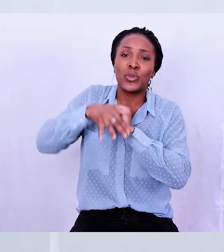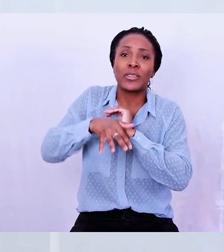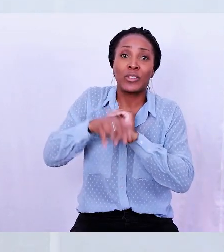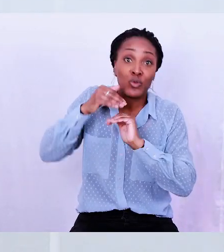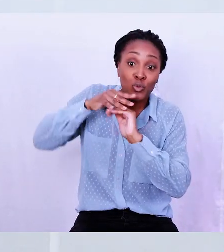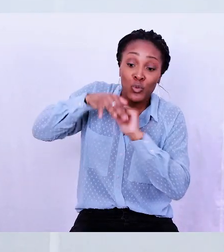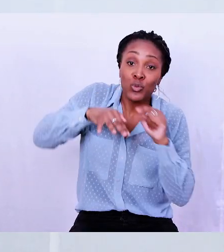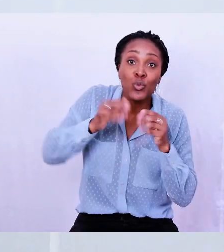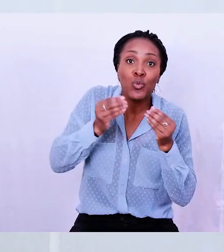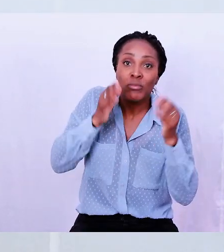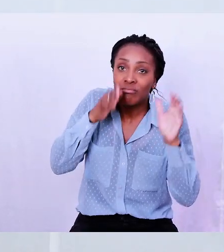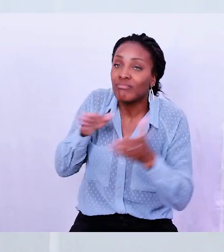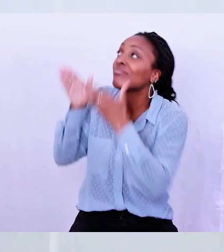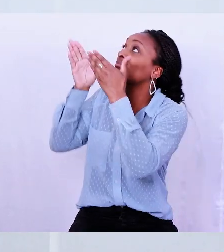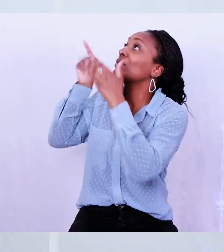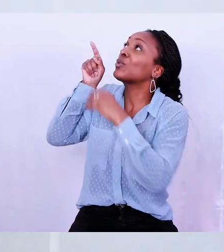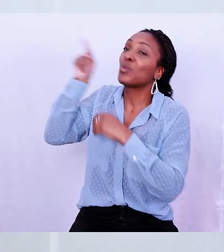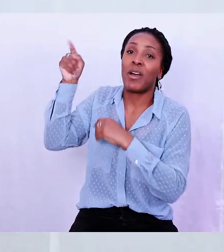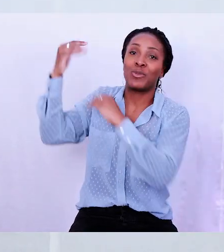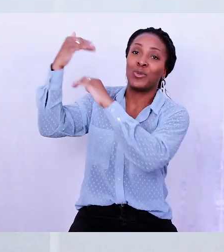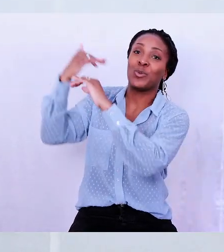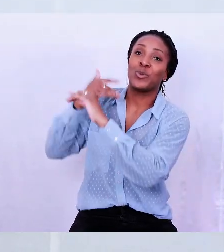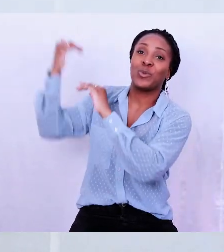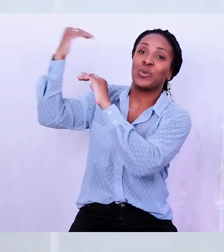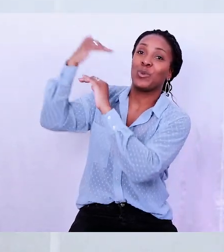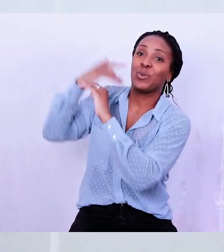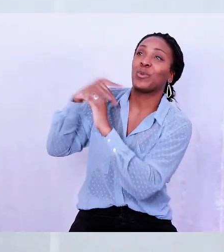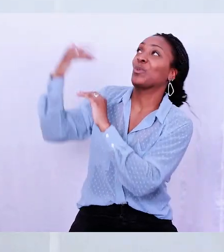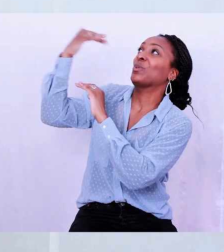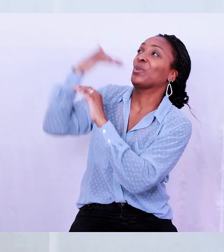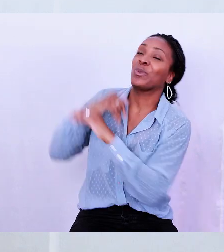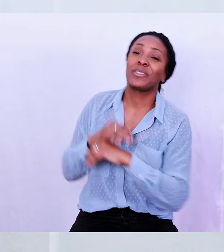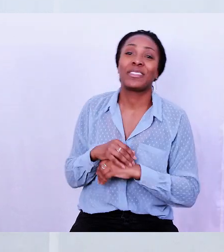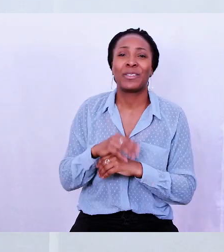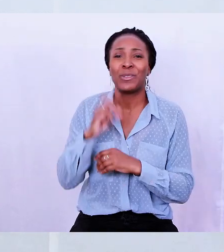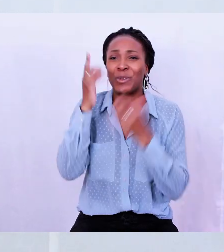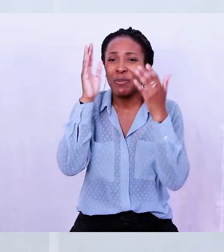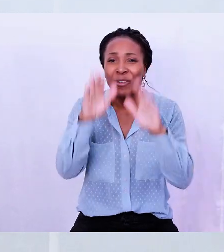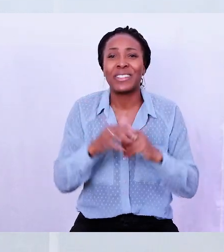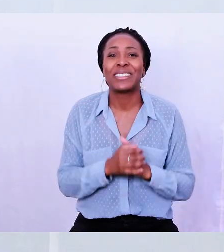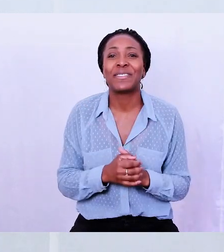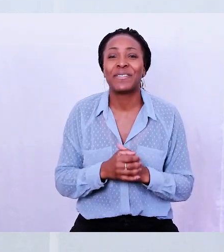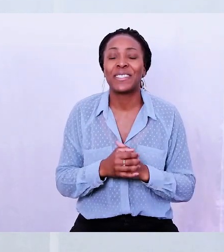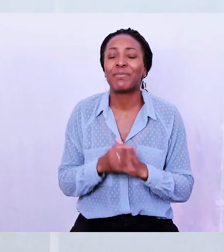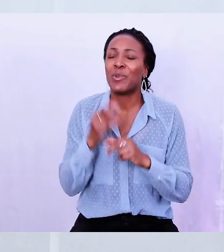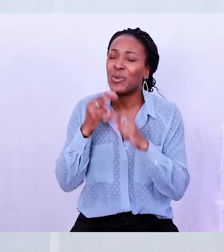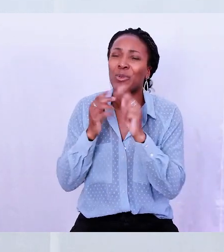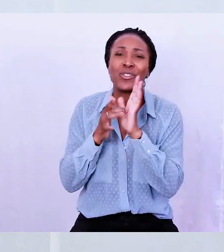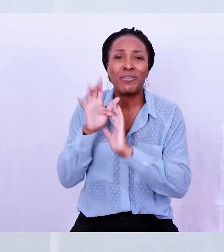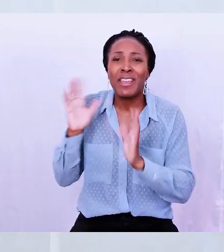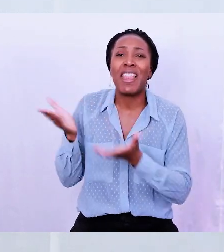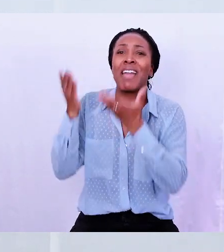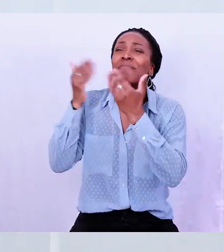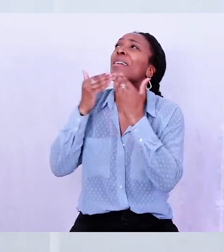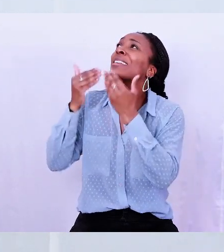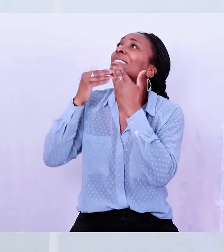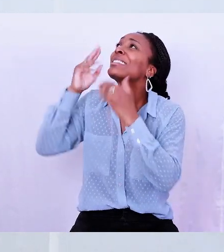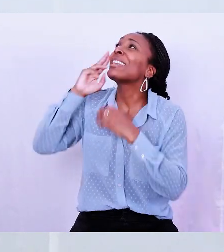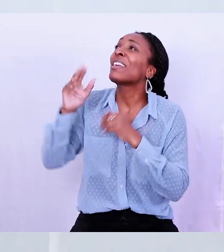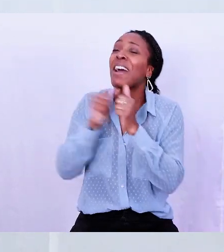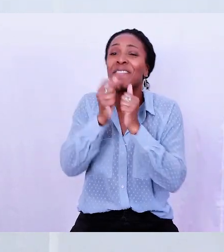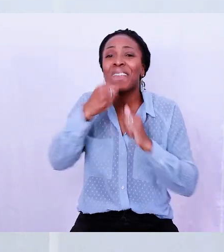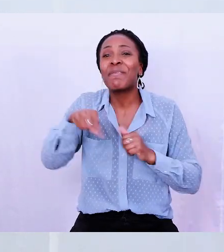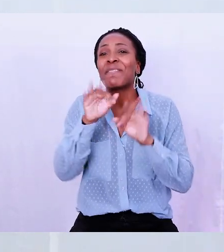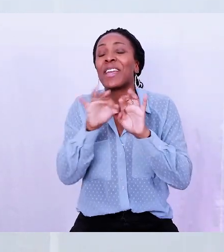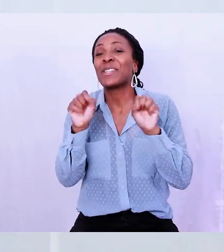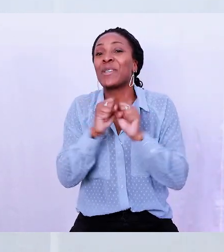mes sources sont en toi. Que tu sois fortifié et béni, et élevons le nom de Jésus. Seigneur, je veux juste te louer, t'adorer, me réjouir avec ceux qui écoutent